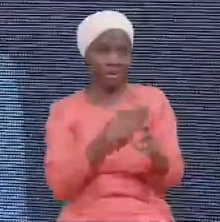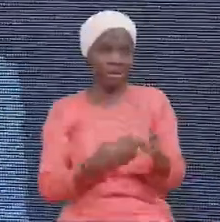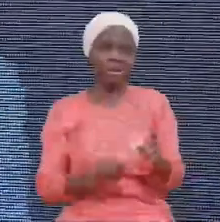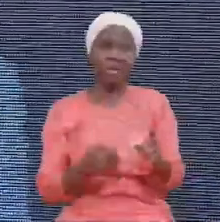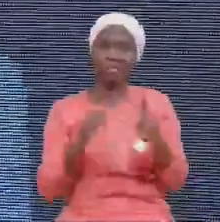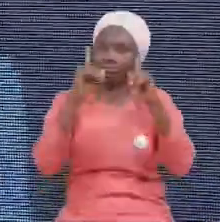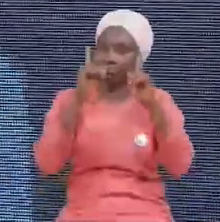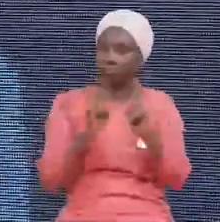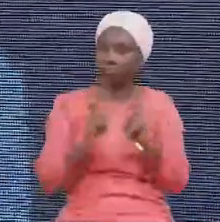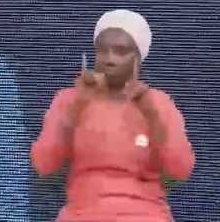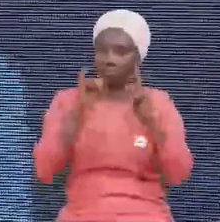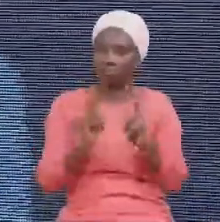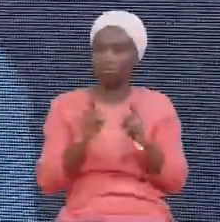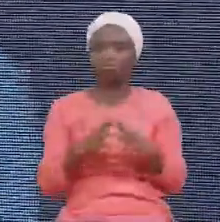épreuve.